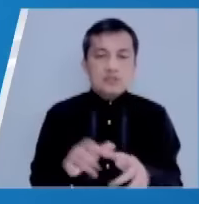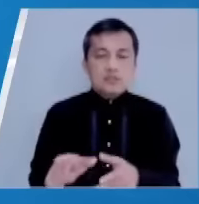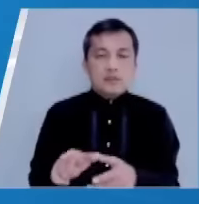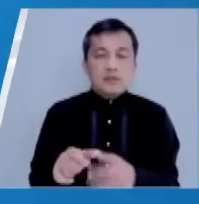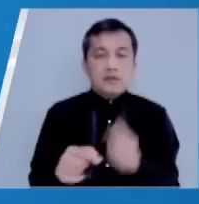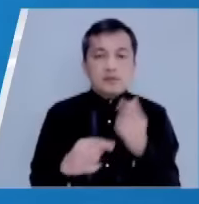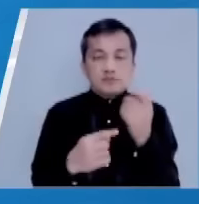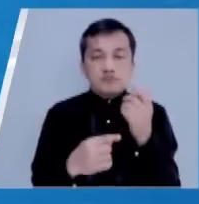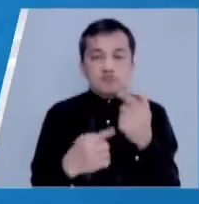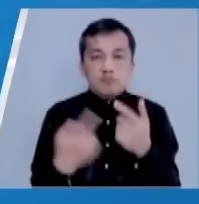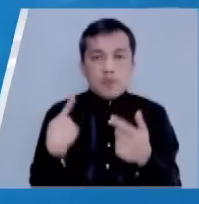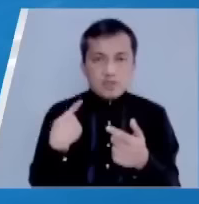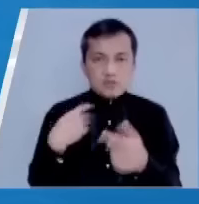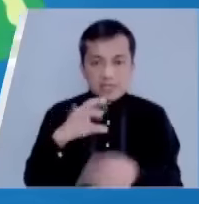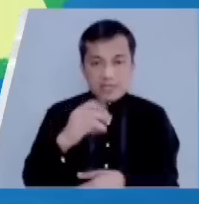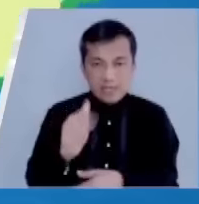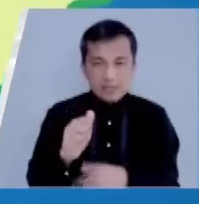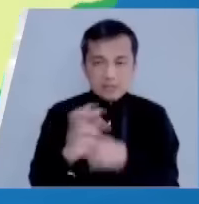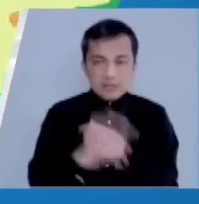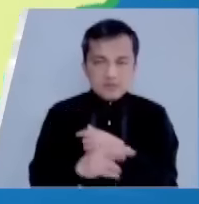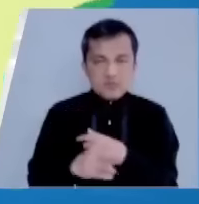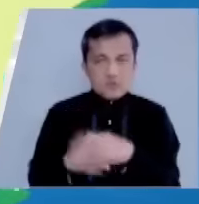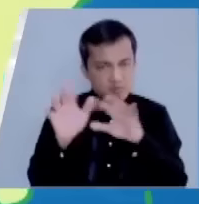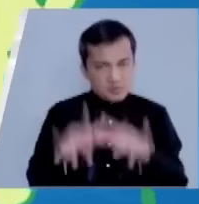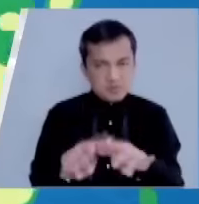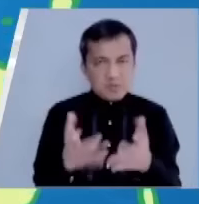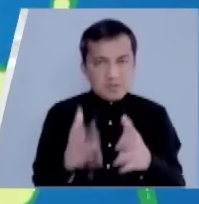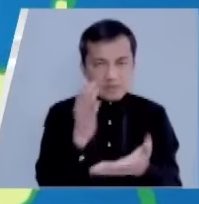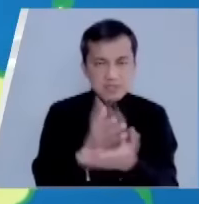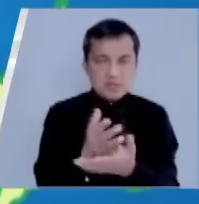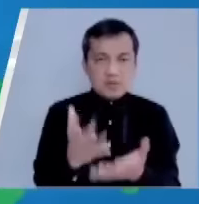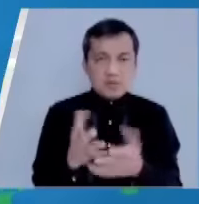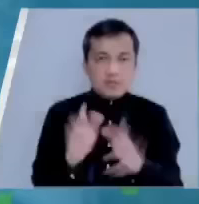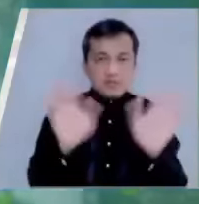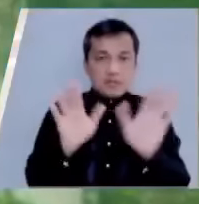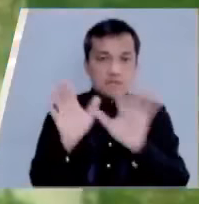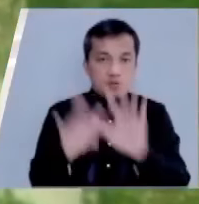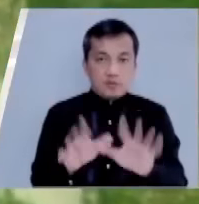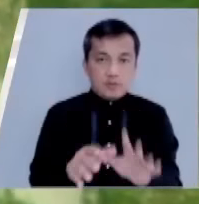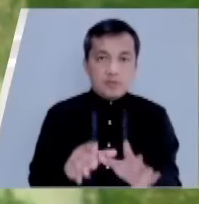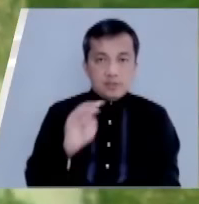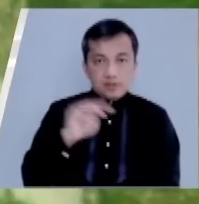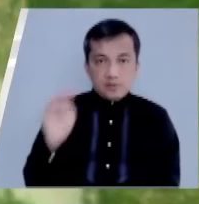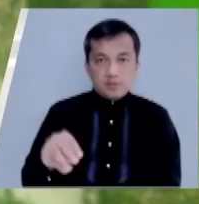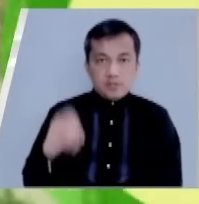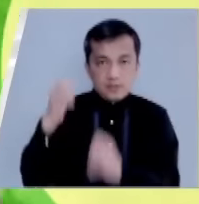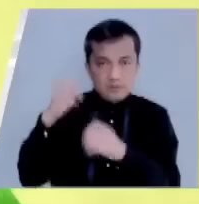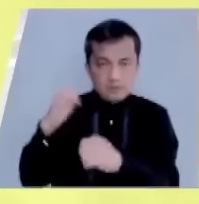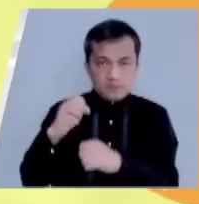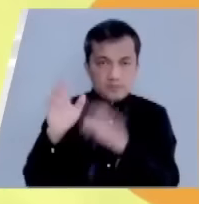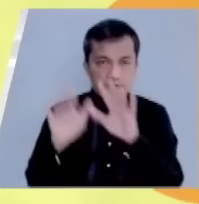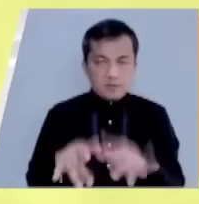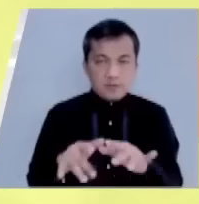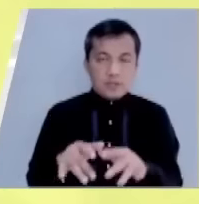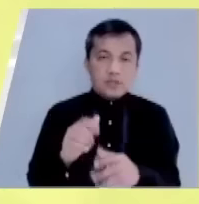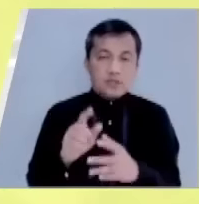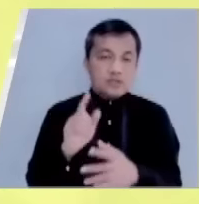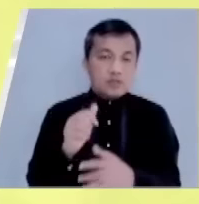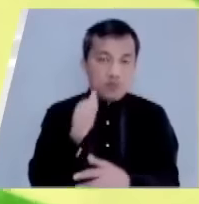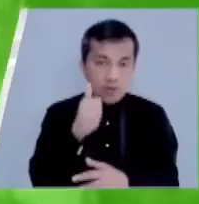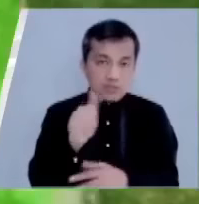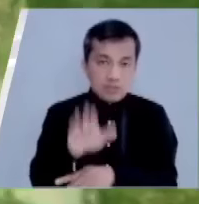Posibleng tumila ang mga pag-ulan bandang gabi pero magiging maulan sa Linggo. Sa Metro Manila, inaasahang magiging maulan din simula bukas ng hapon pati po